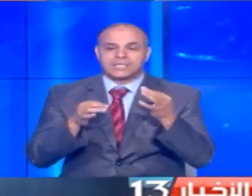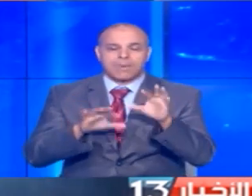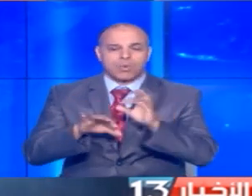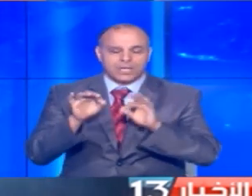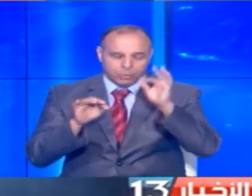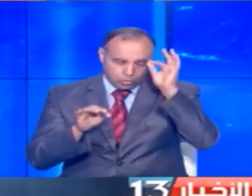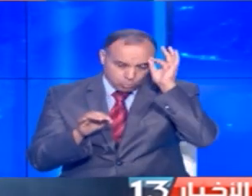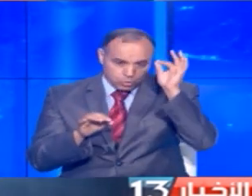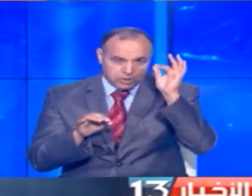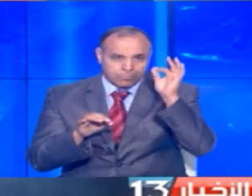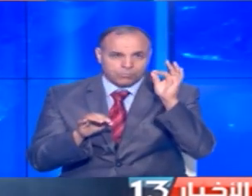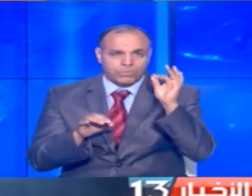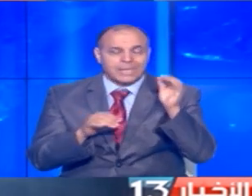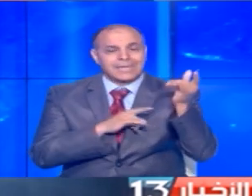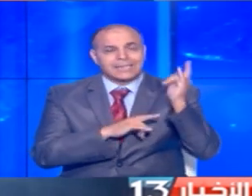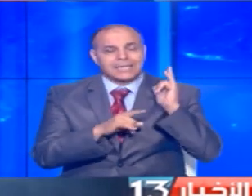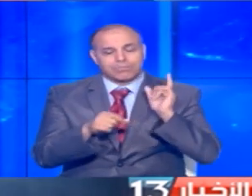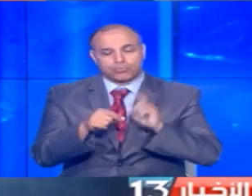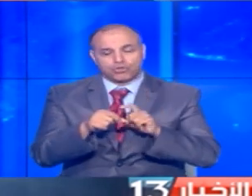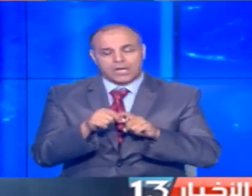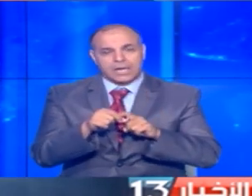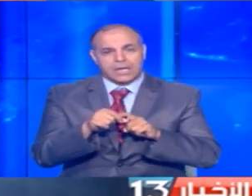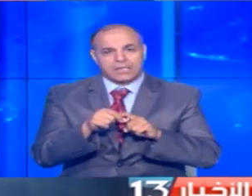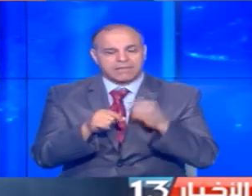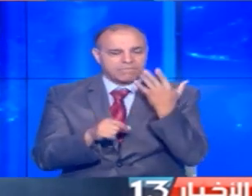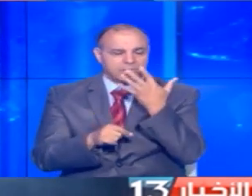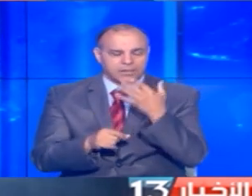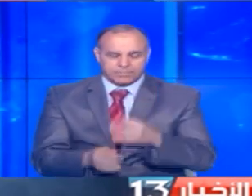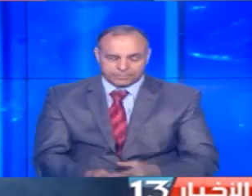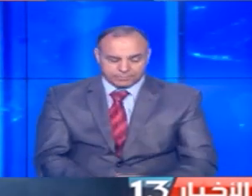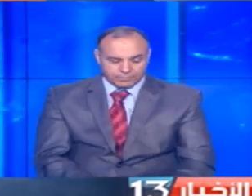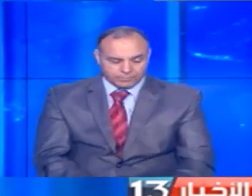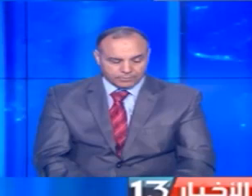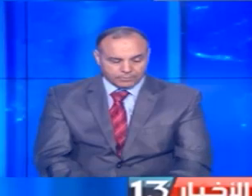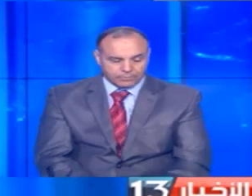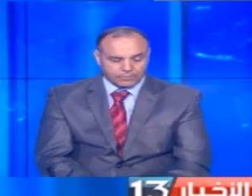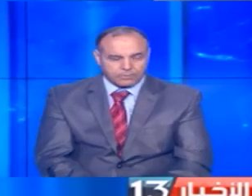للمنتخب الوطني في تاريخ مشاركاته الإفريقية.